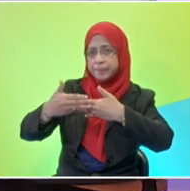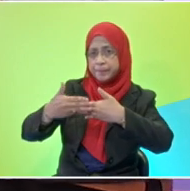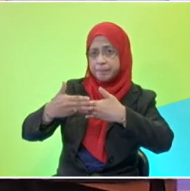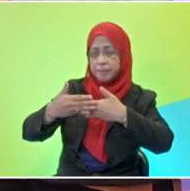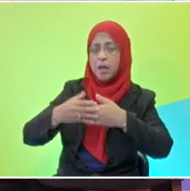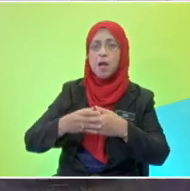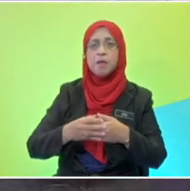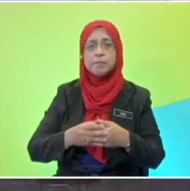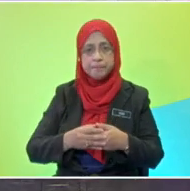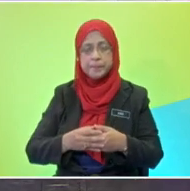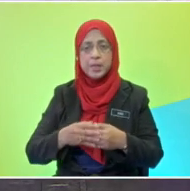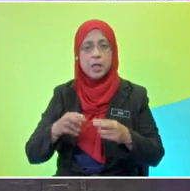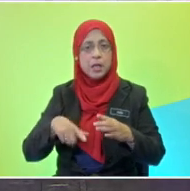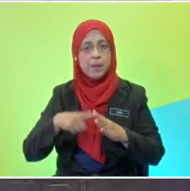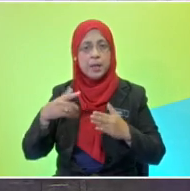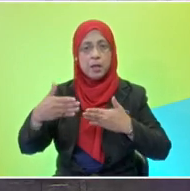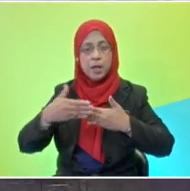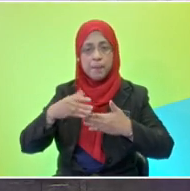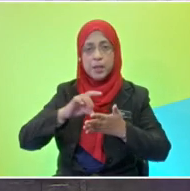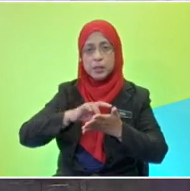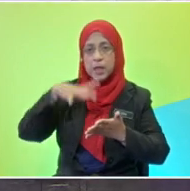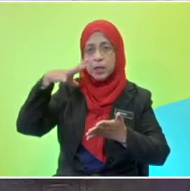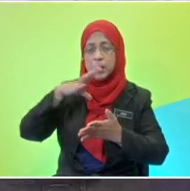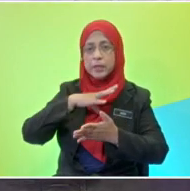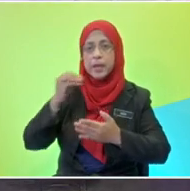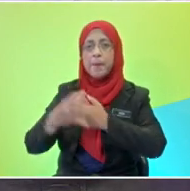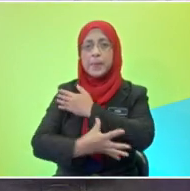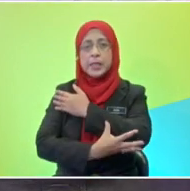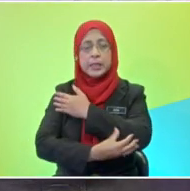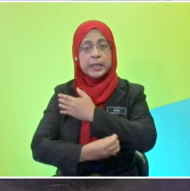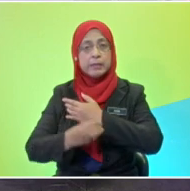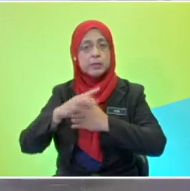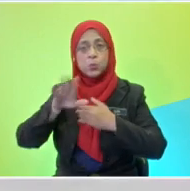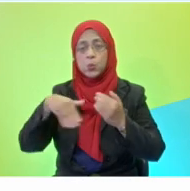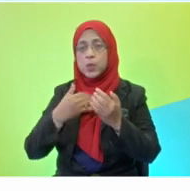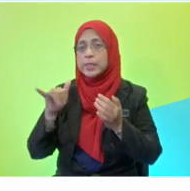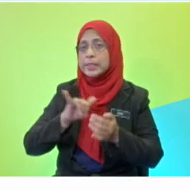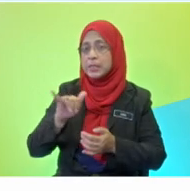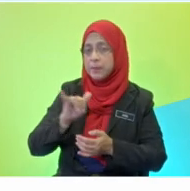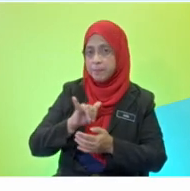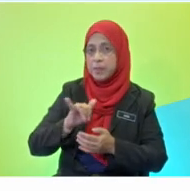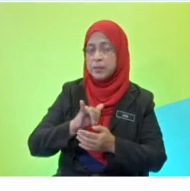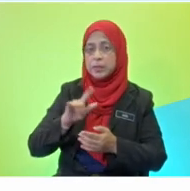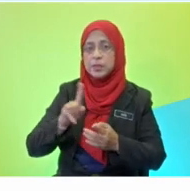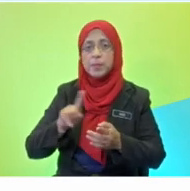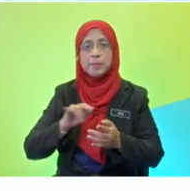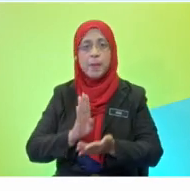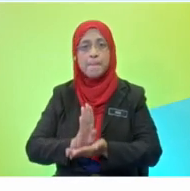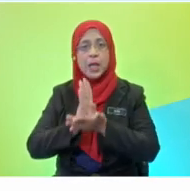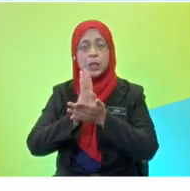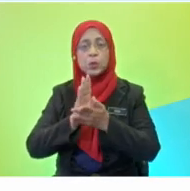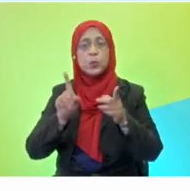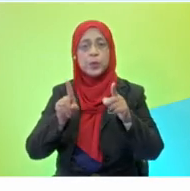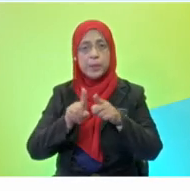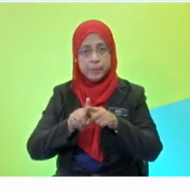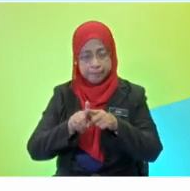kurang banyak ada sedikit lah kaya tapi miskin pun tidak merasa iri hati saya saling membantu antara satu sama lain dan akhirnya akhirnya meningkatkan